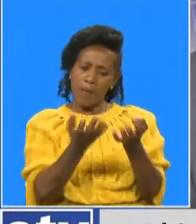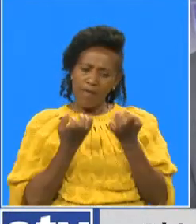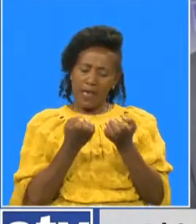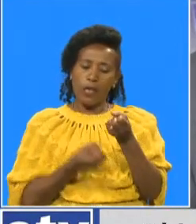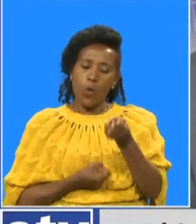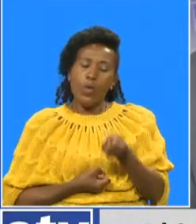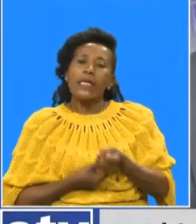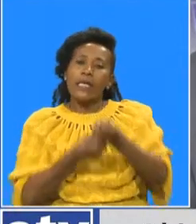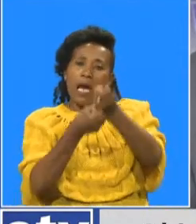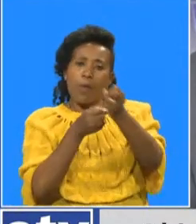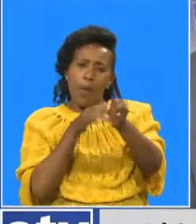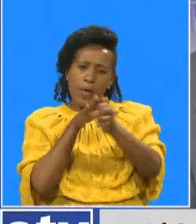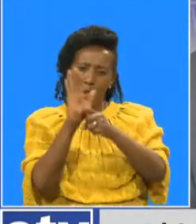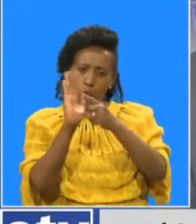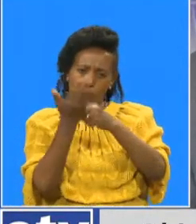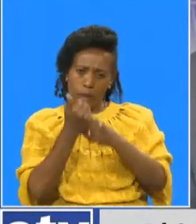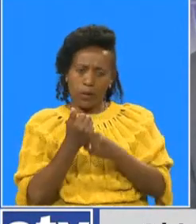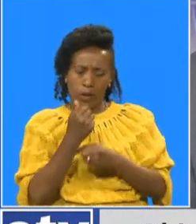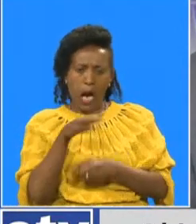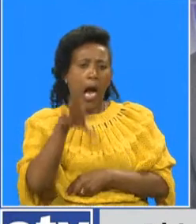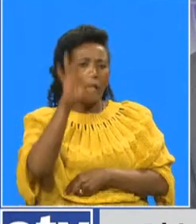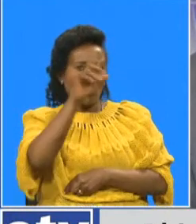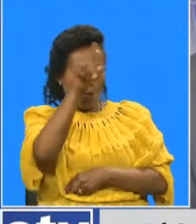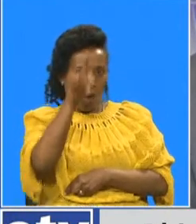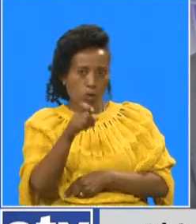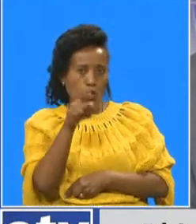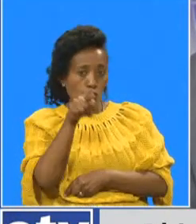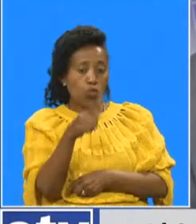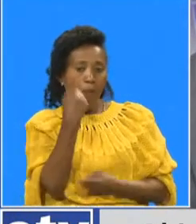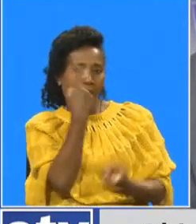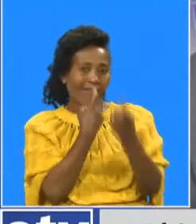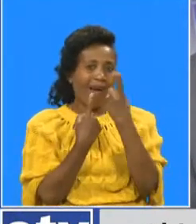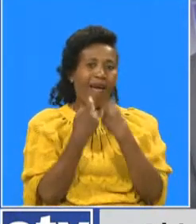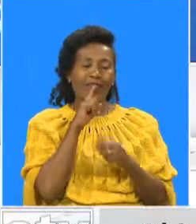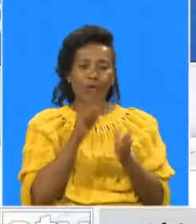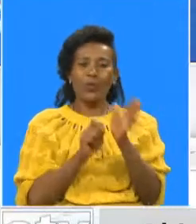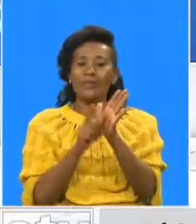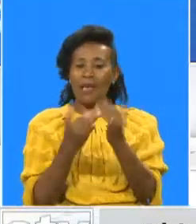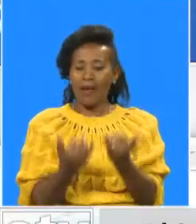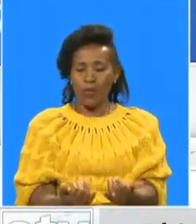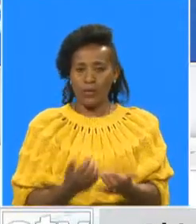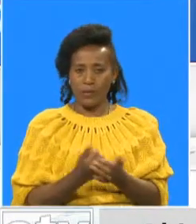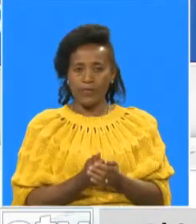የሚፈልገው ድጋፍ በበቂ ሁኔታ አግኝተዋል ወይ የሚለውም እሱ አጠያቂ ነው። አሁን ለምሳሌ